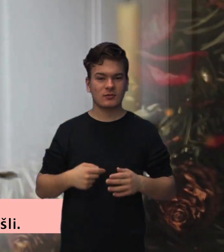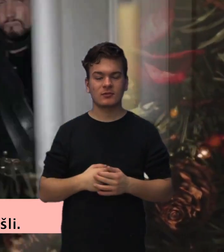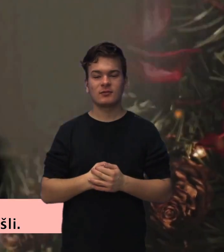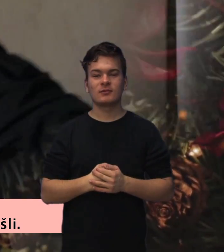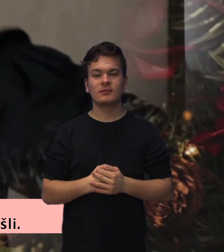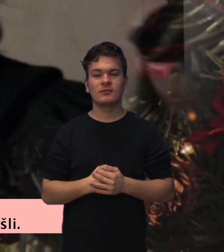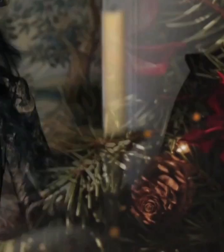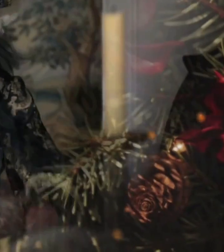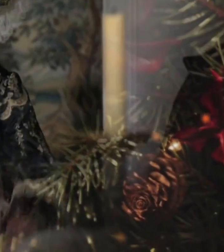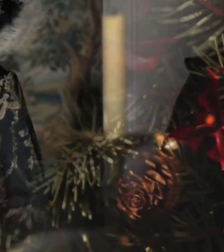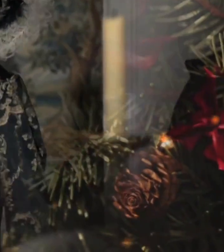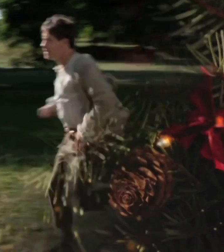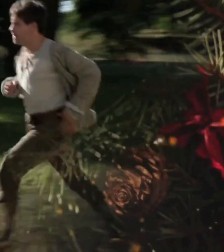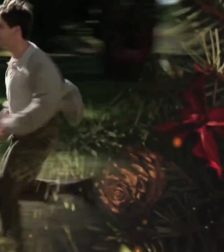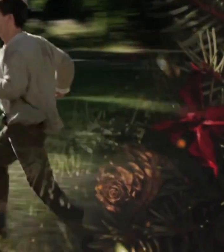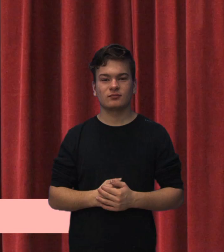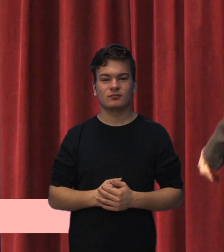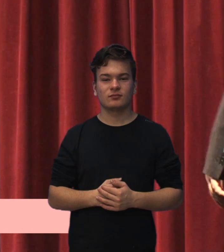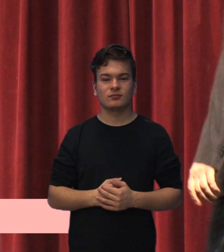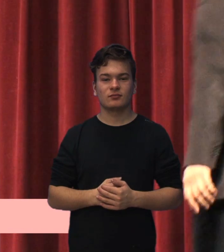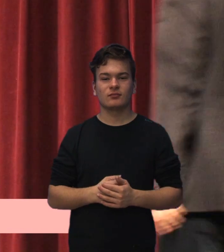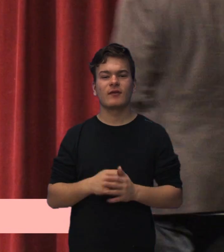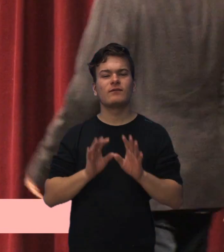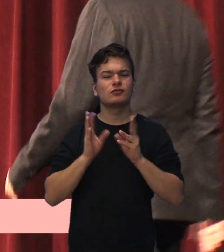prezachránit Nová pohádka Jizího stracha